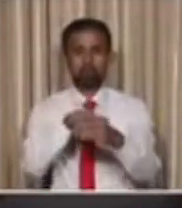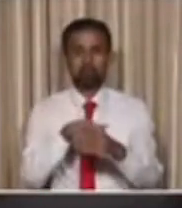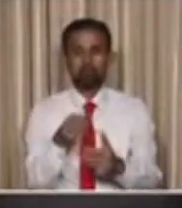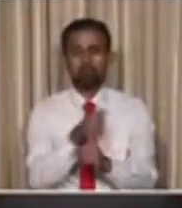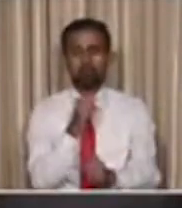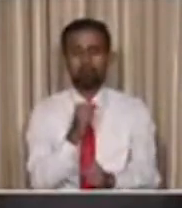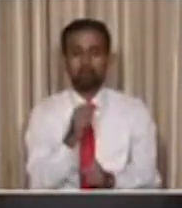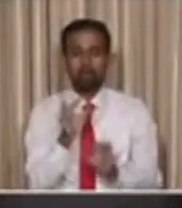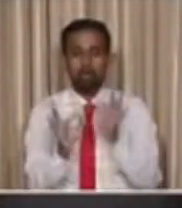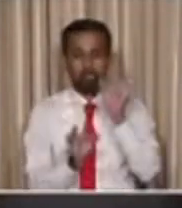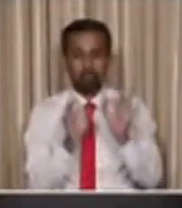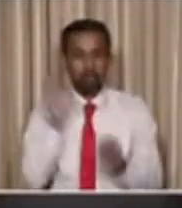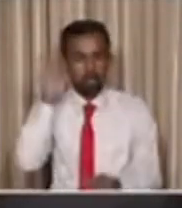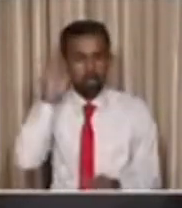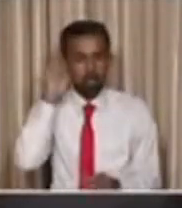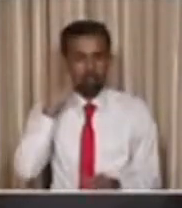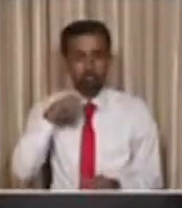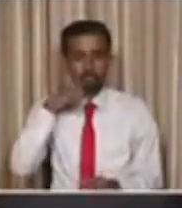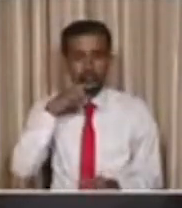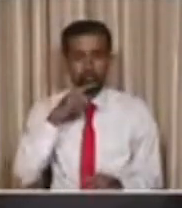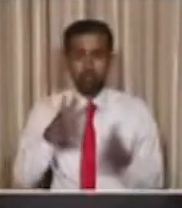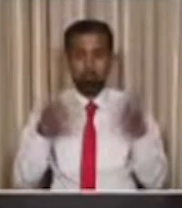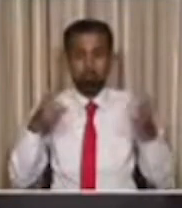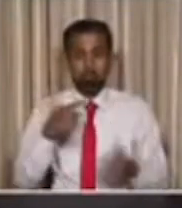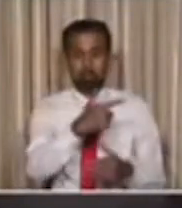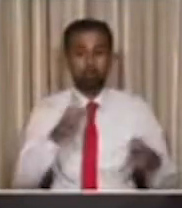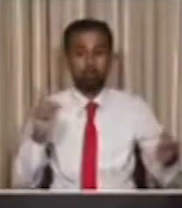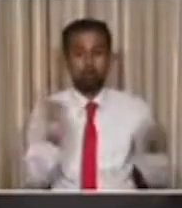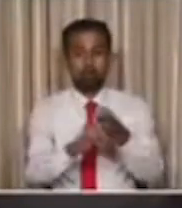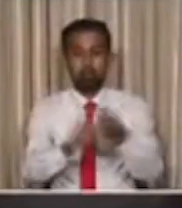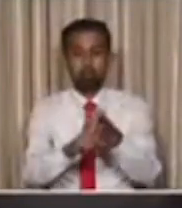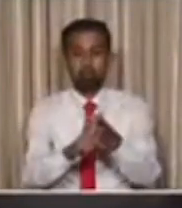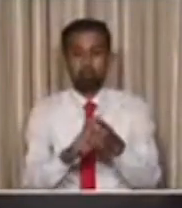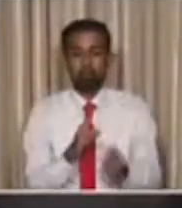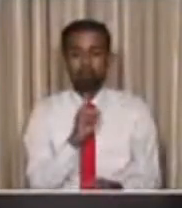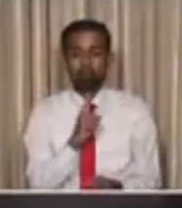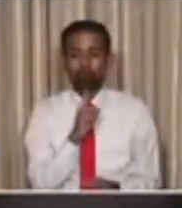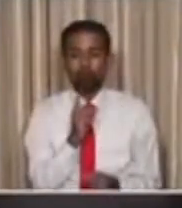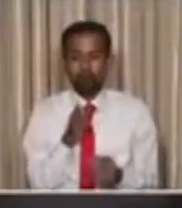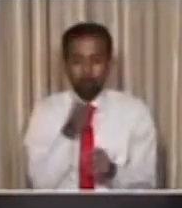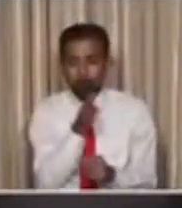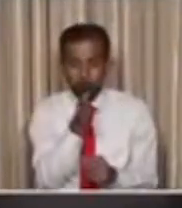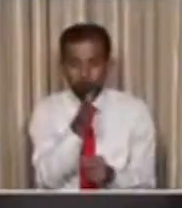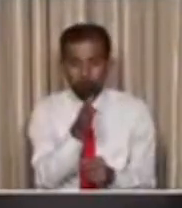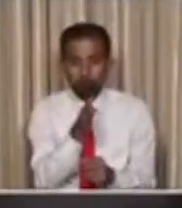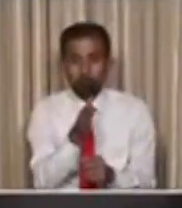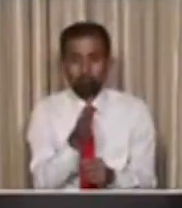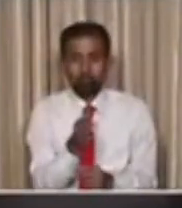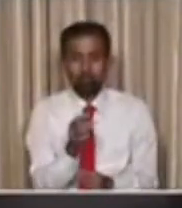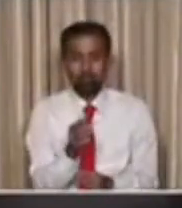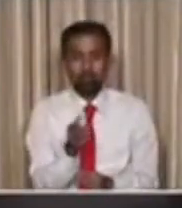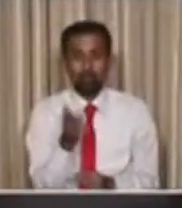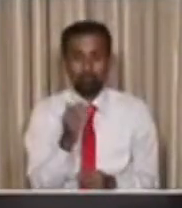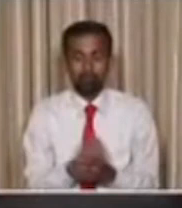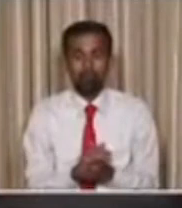අර කතාවක් තියෙනවනේ මූදේ තෝරු මෝරු රන් වෙනකොට හාල් මැස්සෝ මැදට පැන්නාම වෙච්ච වැඩේ